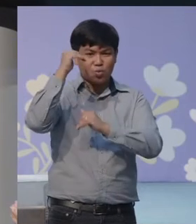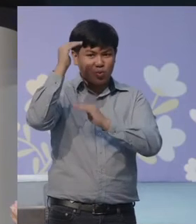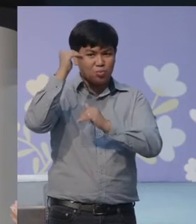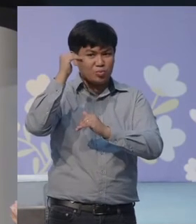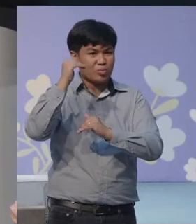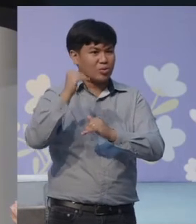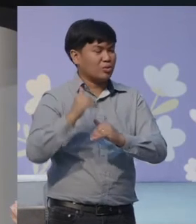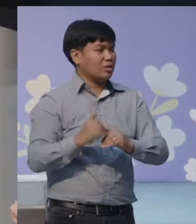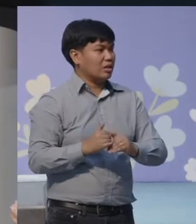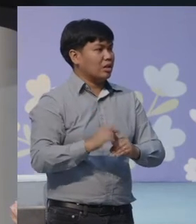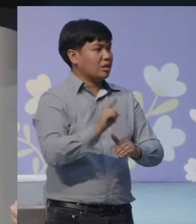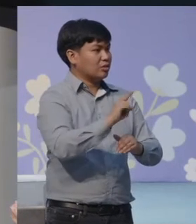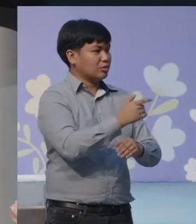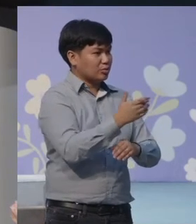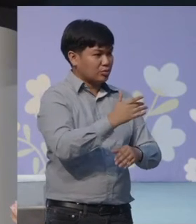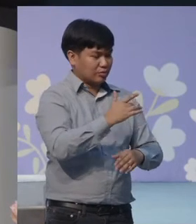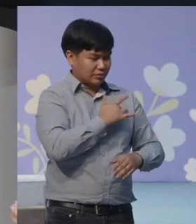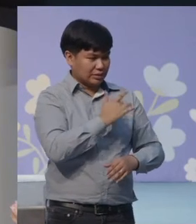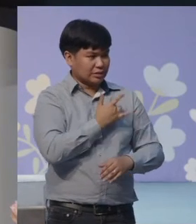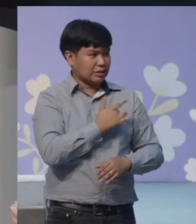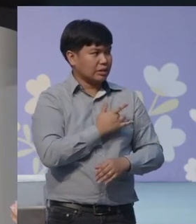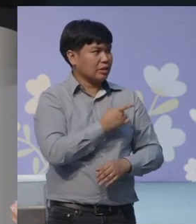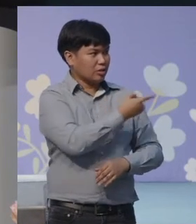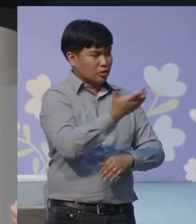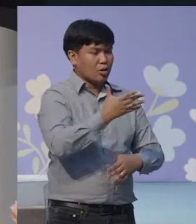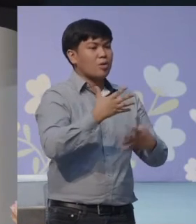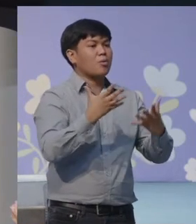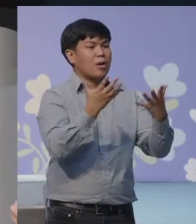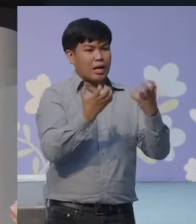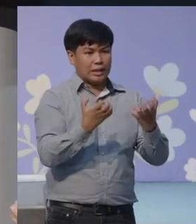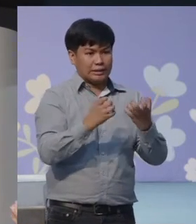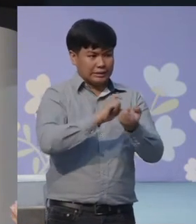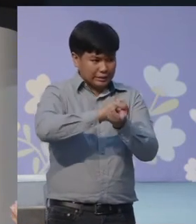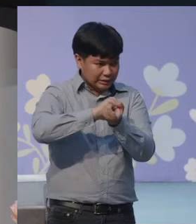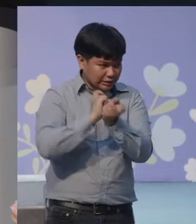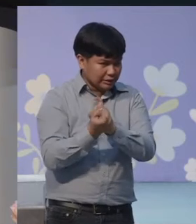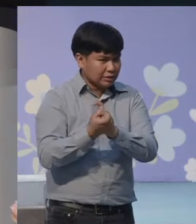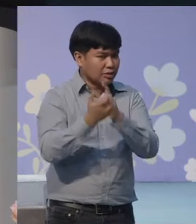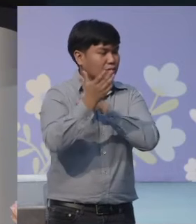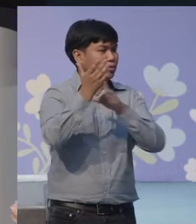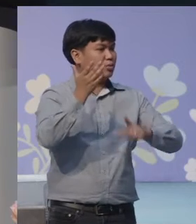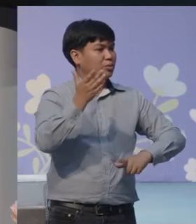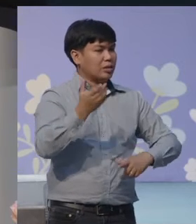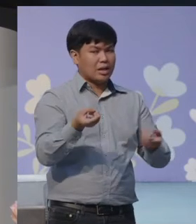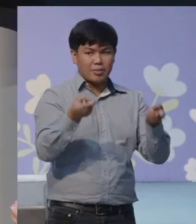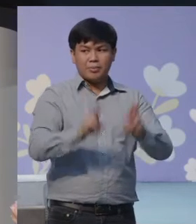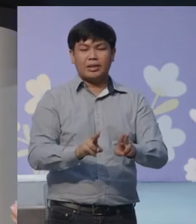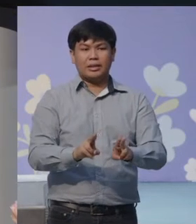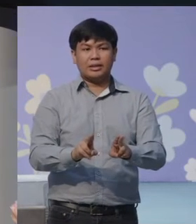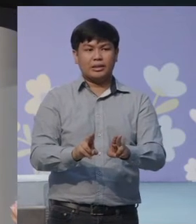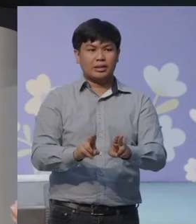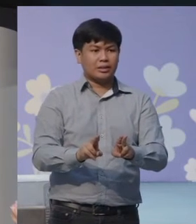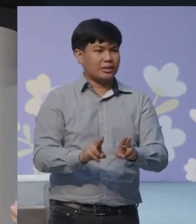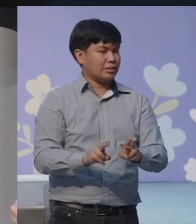sa inyong sitwasyon? Gusto niyo bang baliktarin ng Panginoon yung sitwasyon?